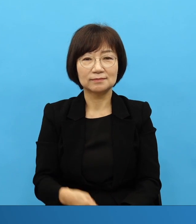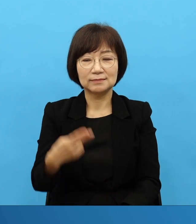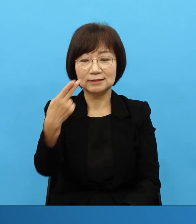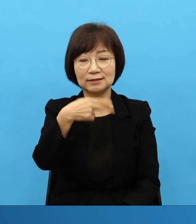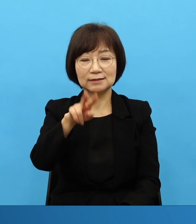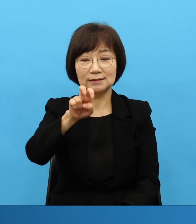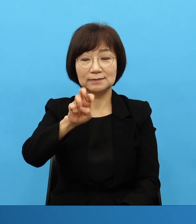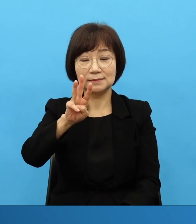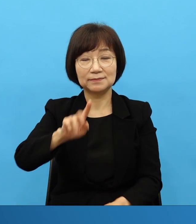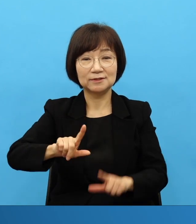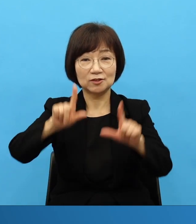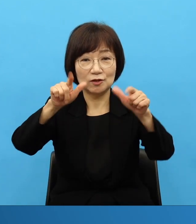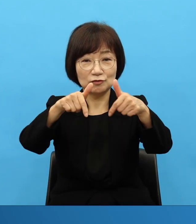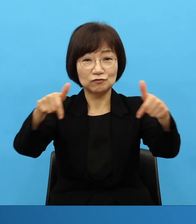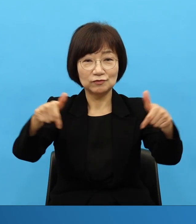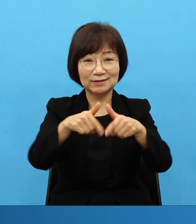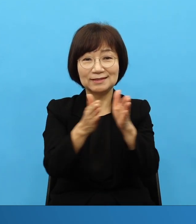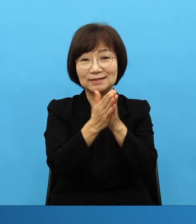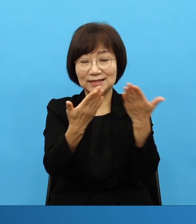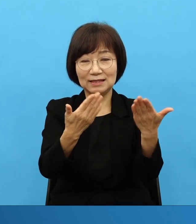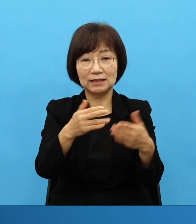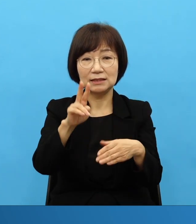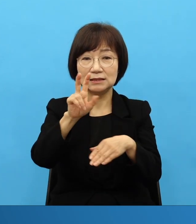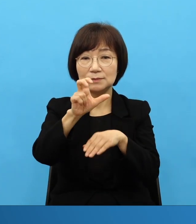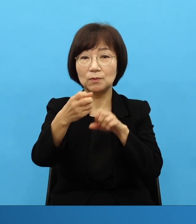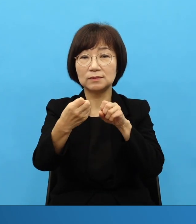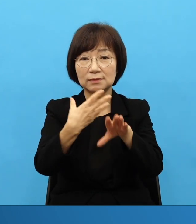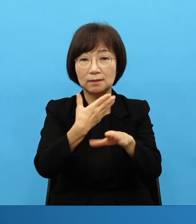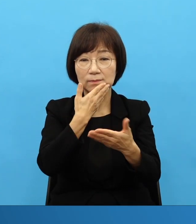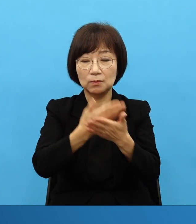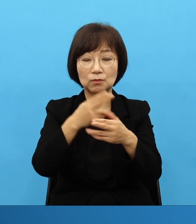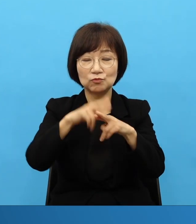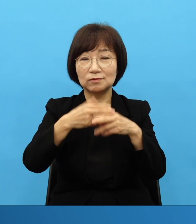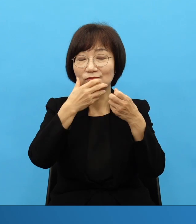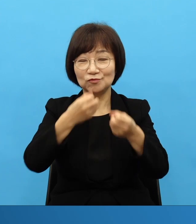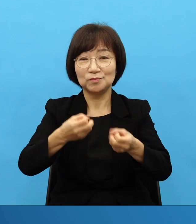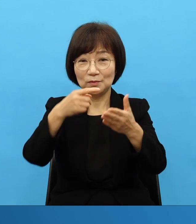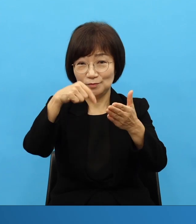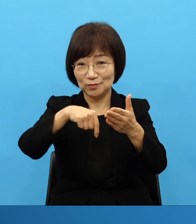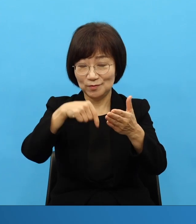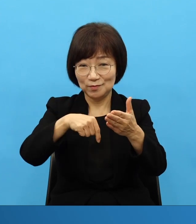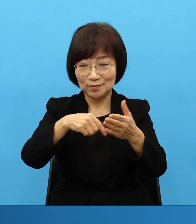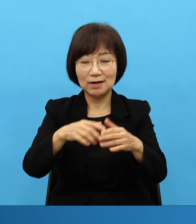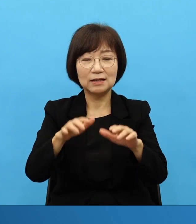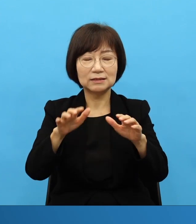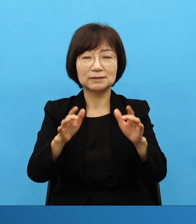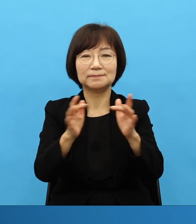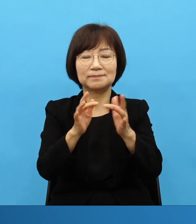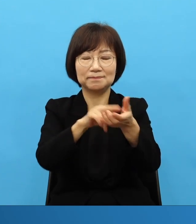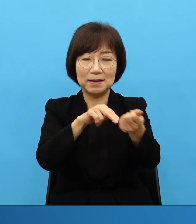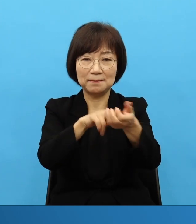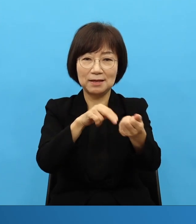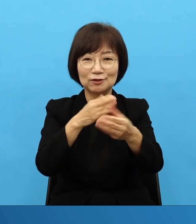2023년 구역공과 25응답, 보좌의 축복 속으로가 위아.kr에서 판매되고